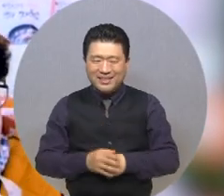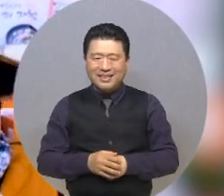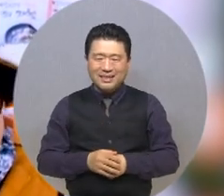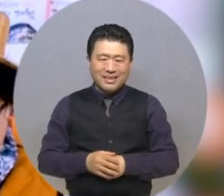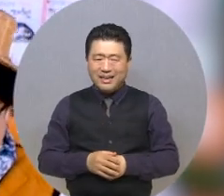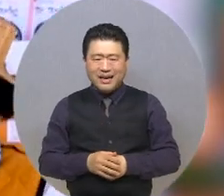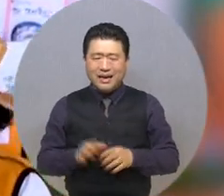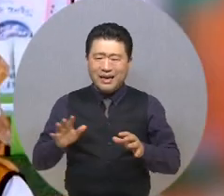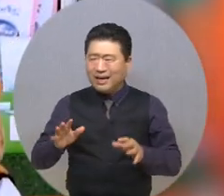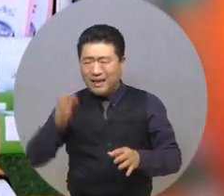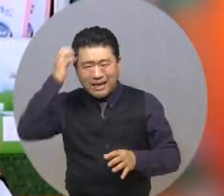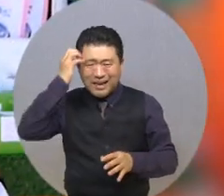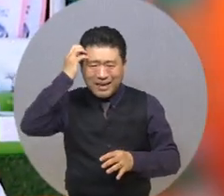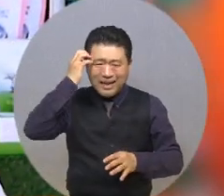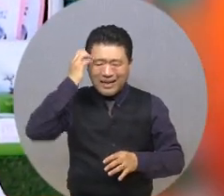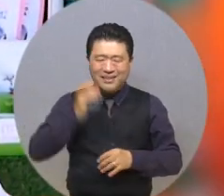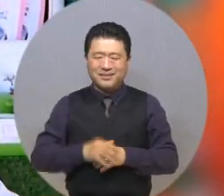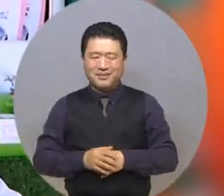그리고